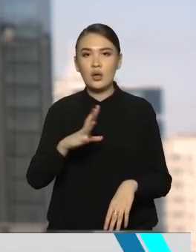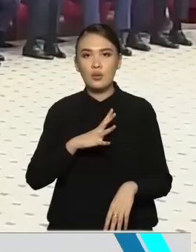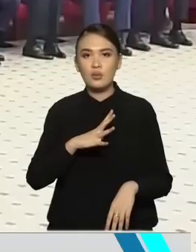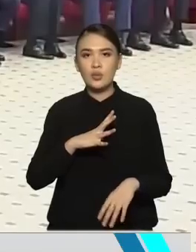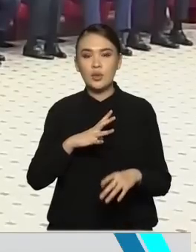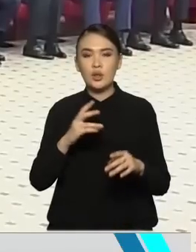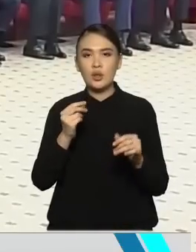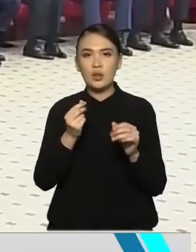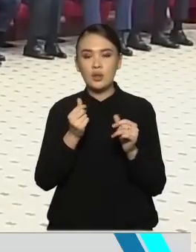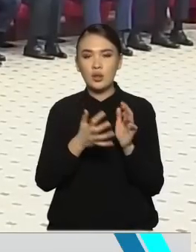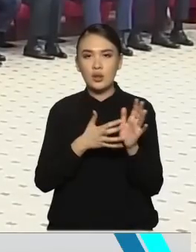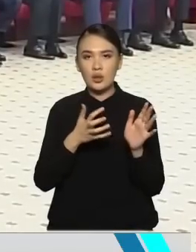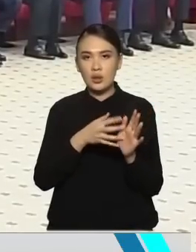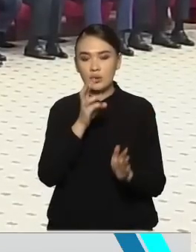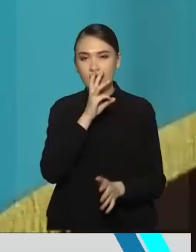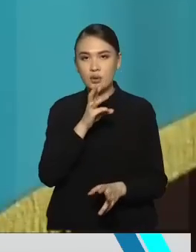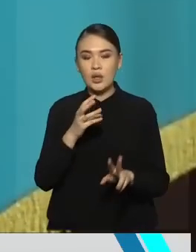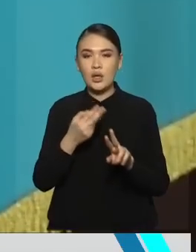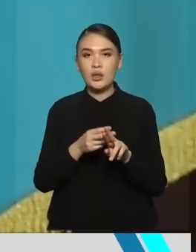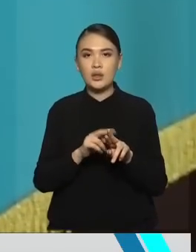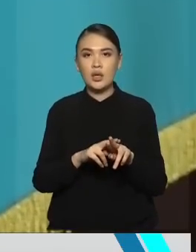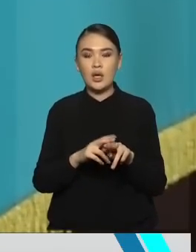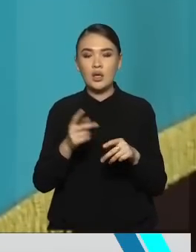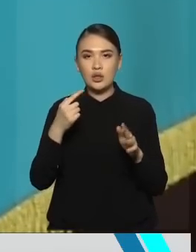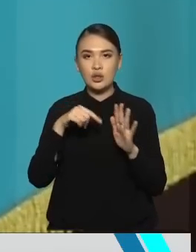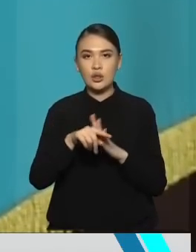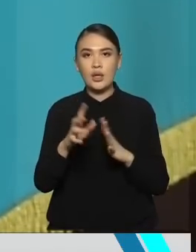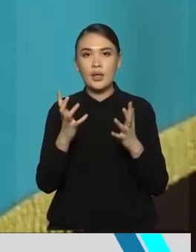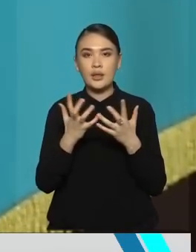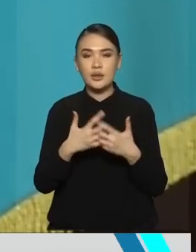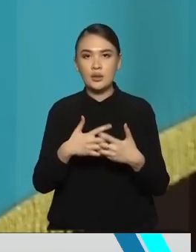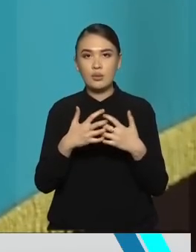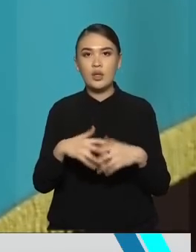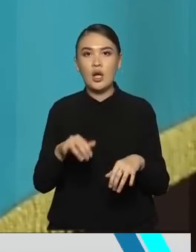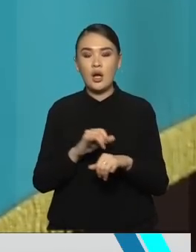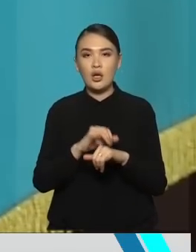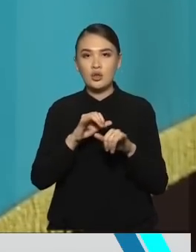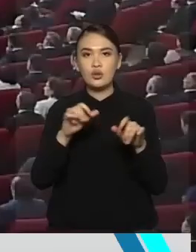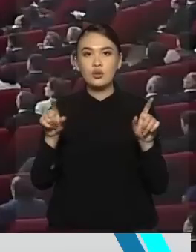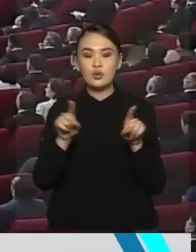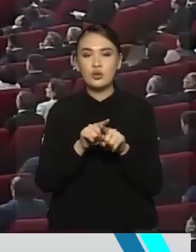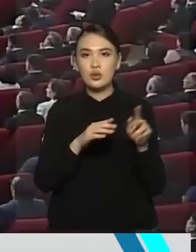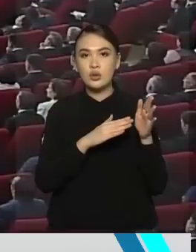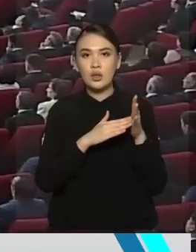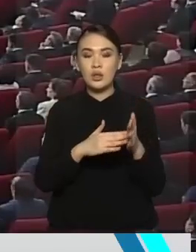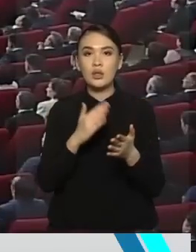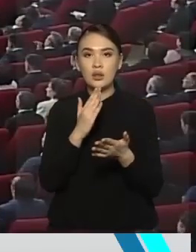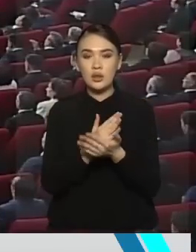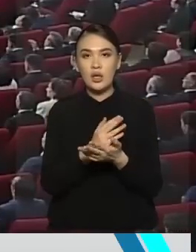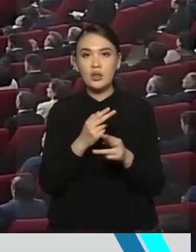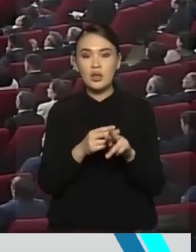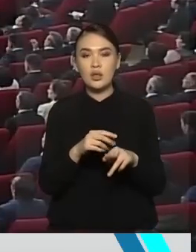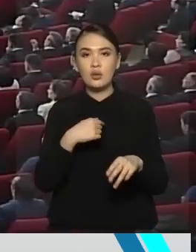jatır. Jurttın tabısın, alumiyettik salanın şıgısı esemnen artırudun da şegi var. Biz osı şekke